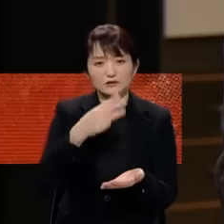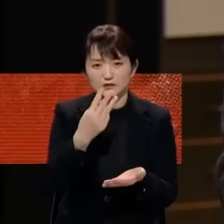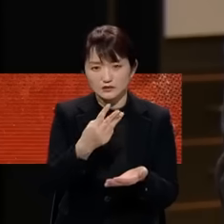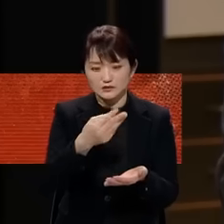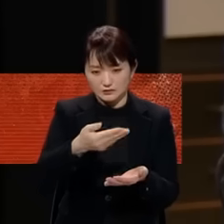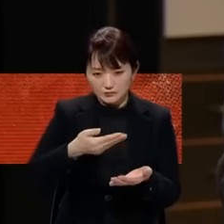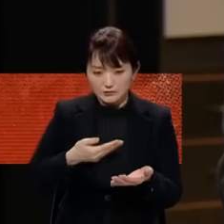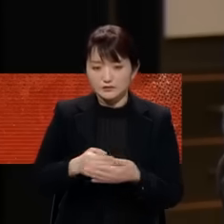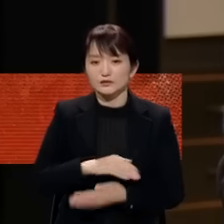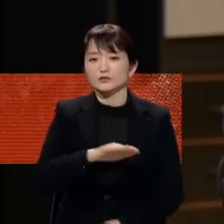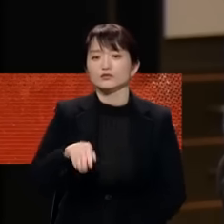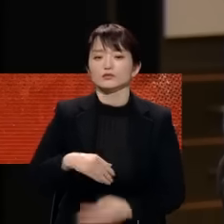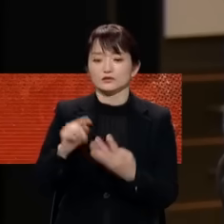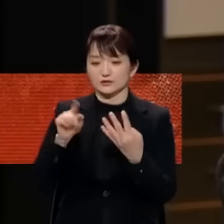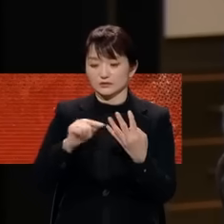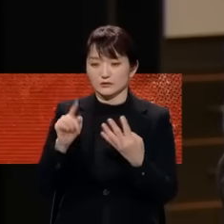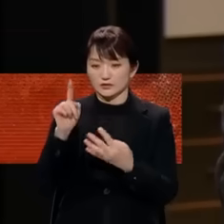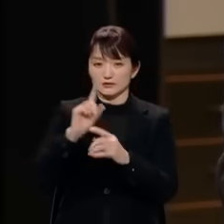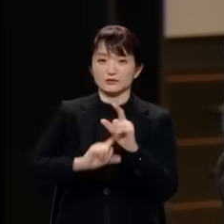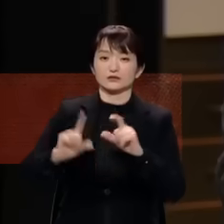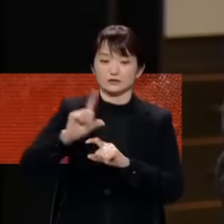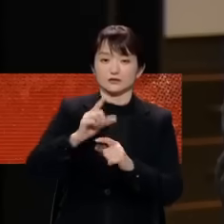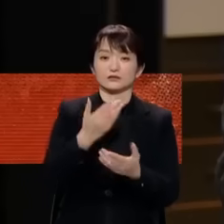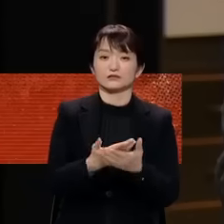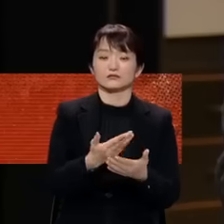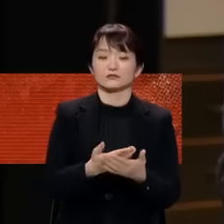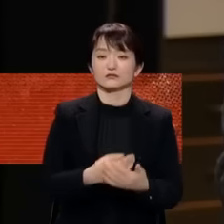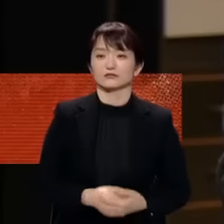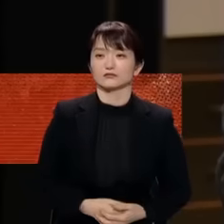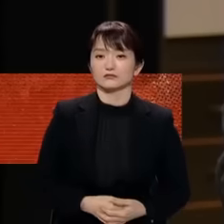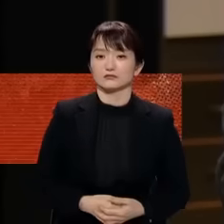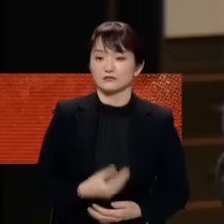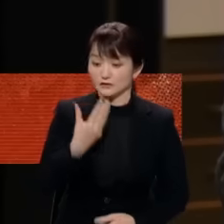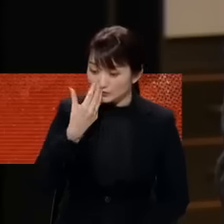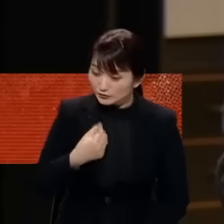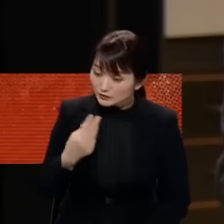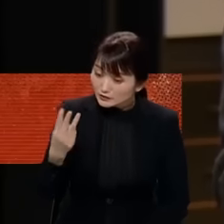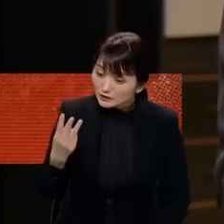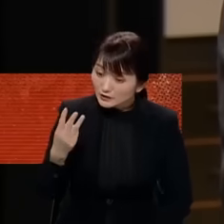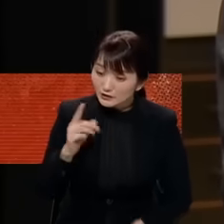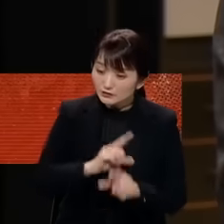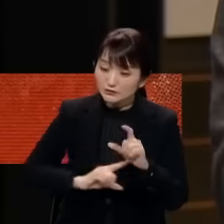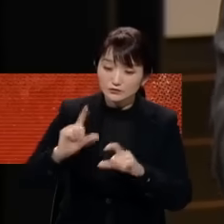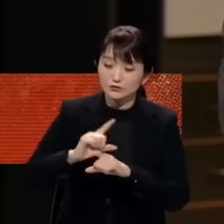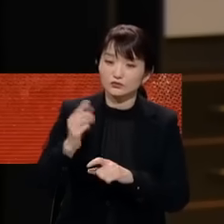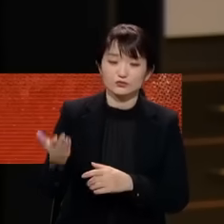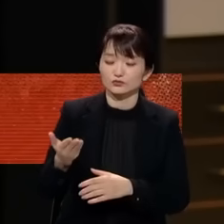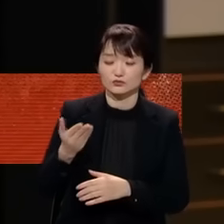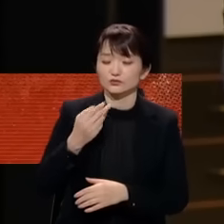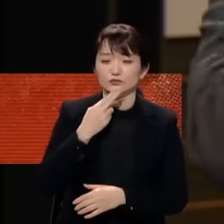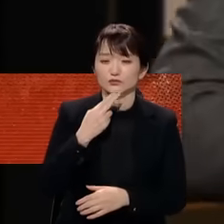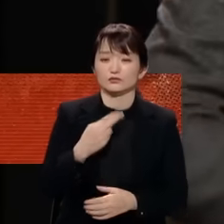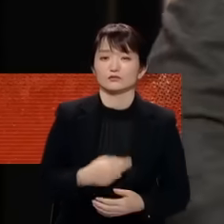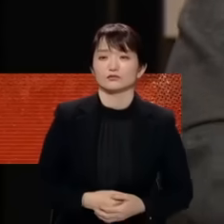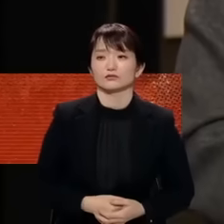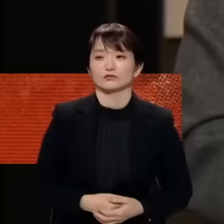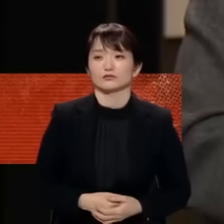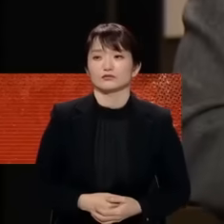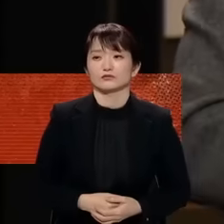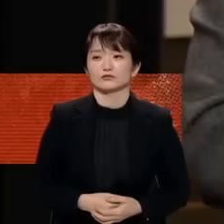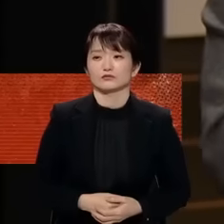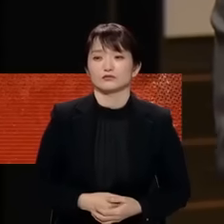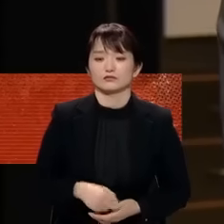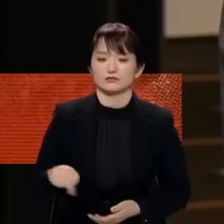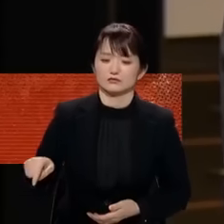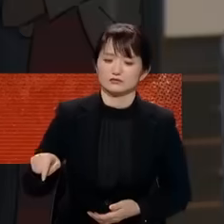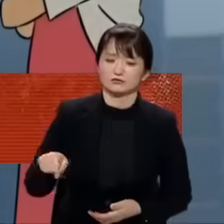그래서 아 저희네 명이니까 하나만 더 주세요 했는데 딱 잘라서 음료가 세 잔이라 더 드릴 수 없어요라고 거절했다는 겁니다 일단 이것만 해도 좀